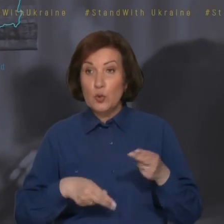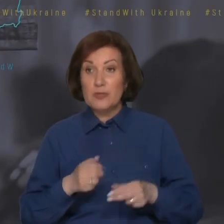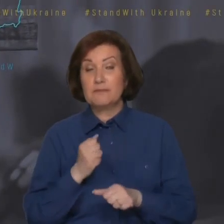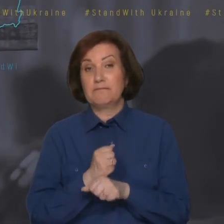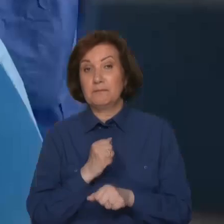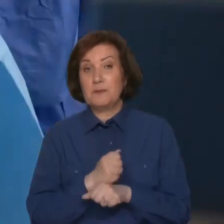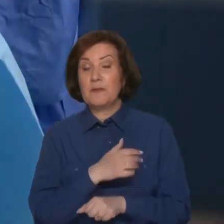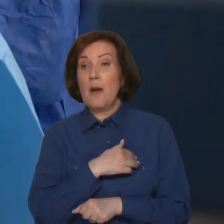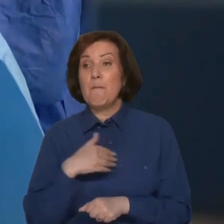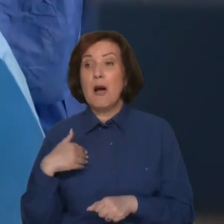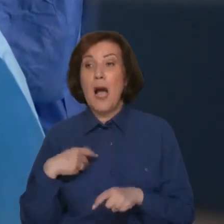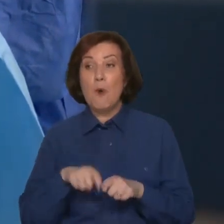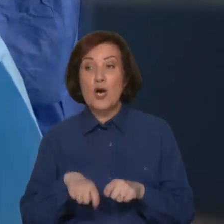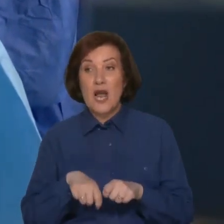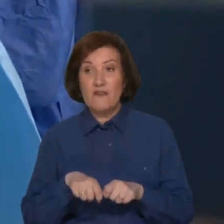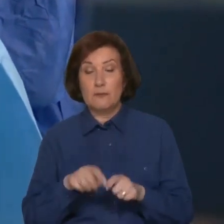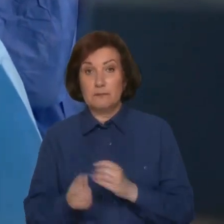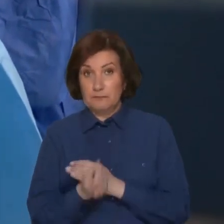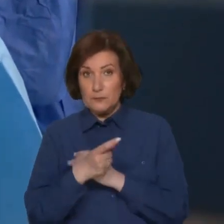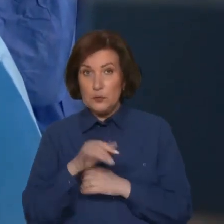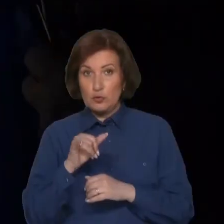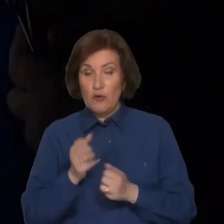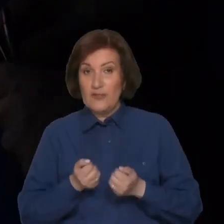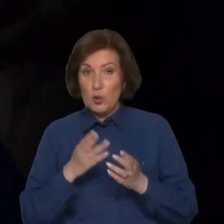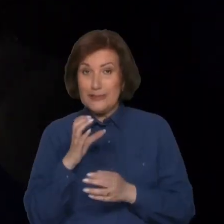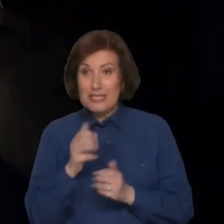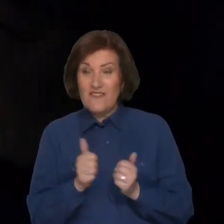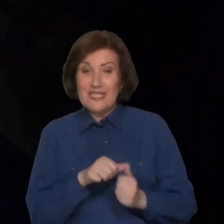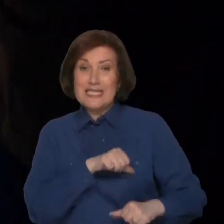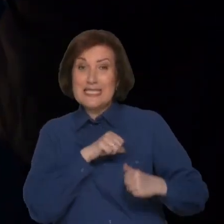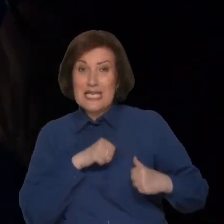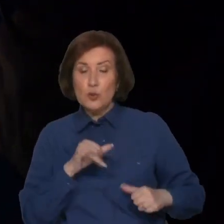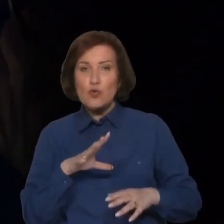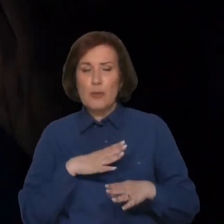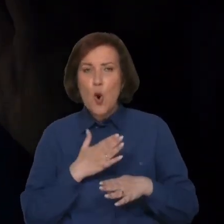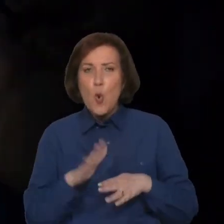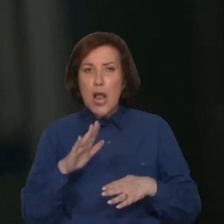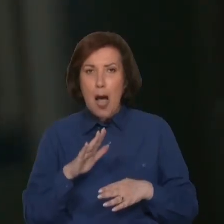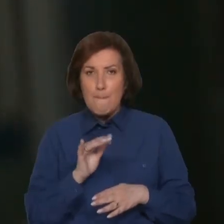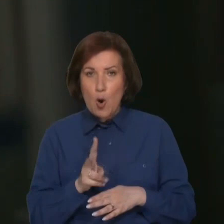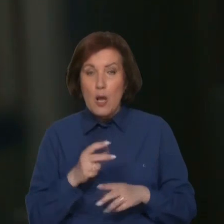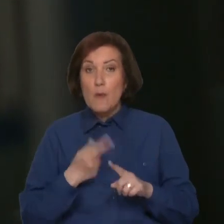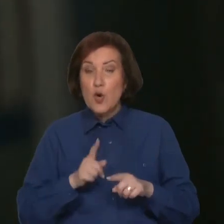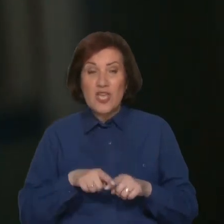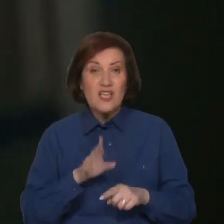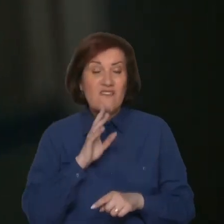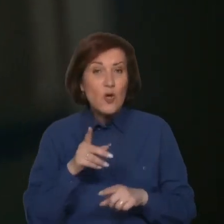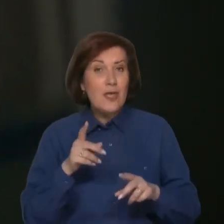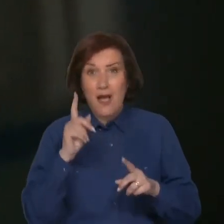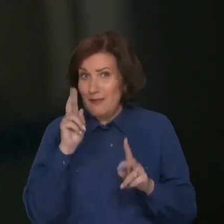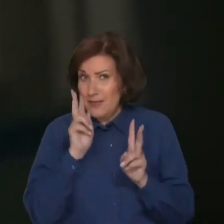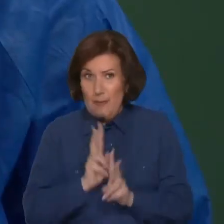операцією дівчині зробили мамографію. Виявилося, що в кількох сантиметрах від серця в неї був уламок, про який вона і